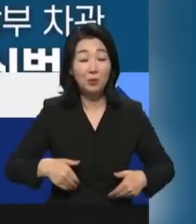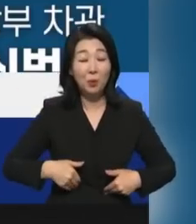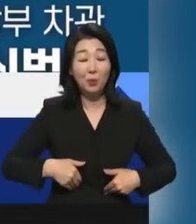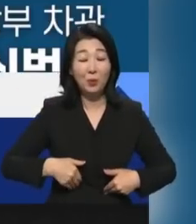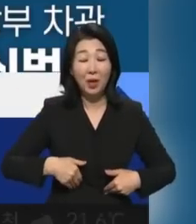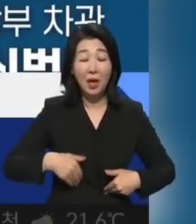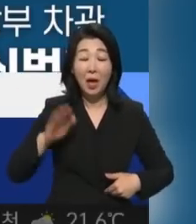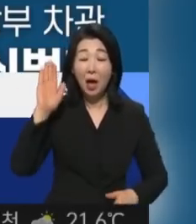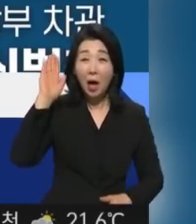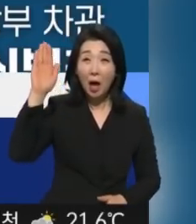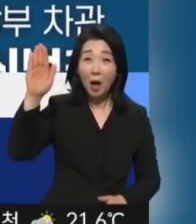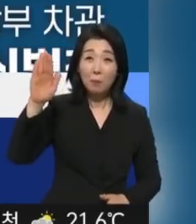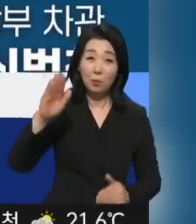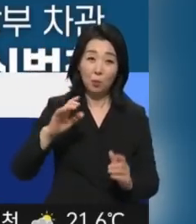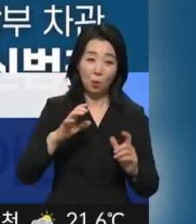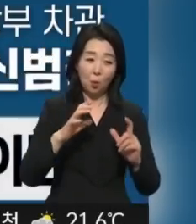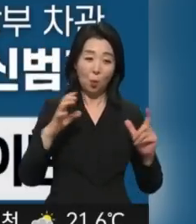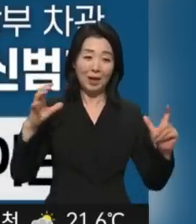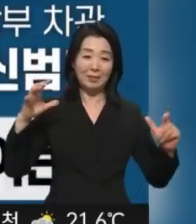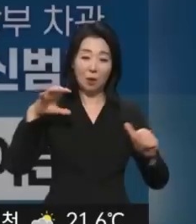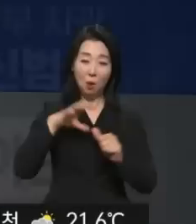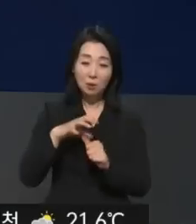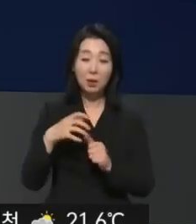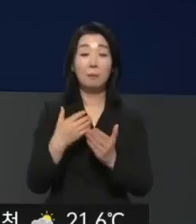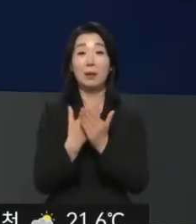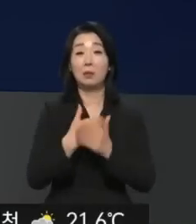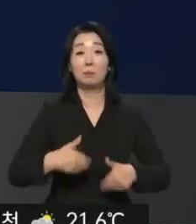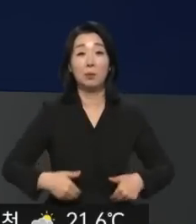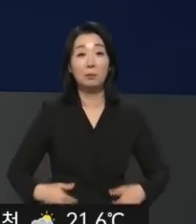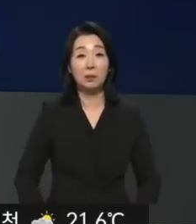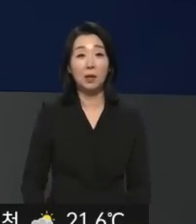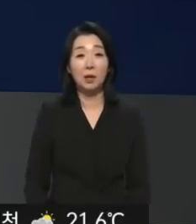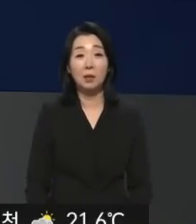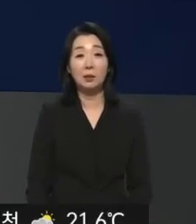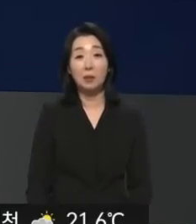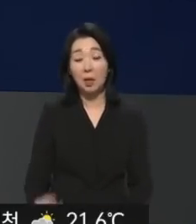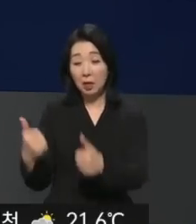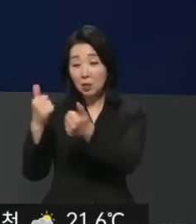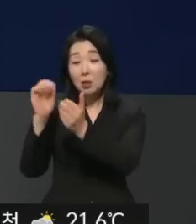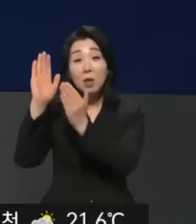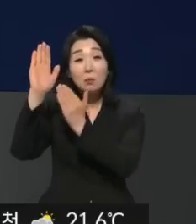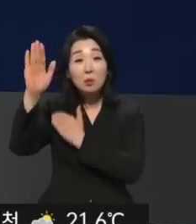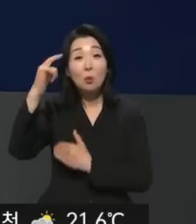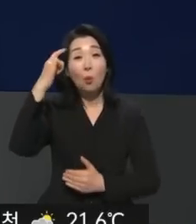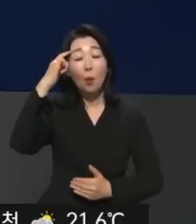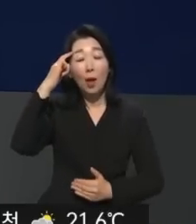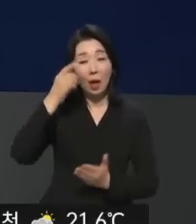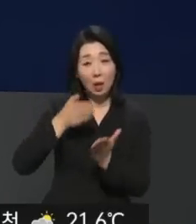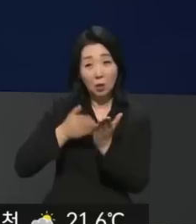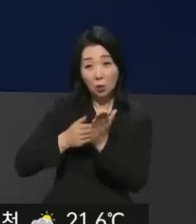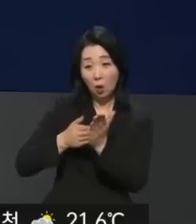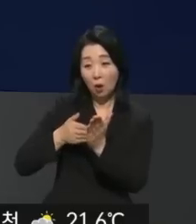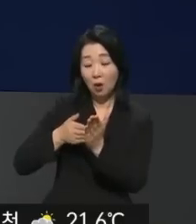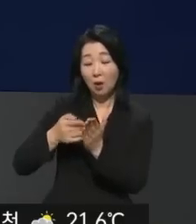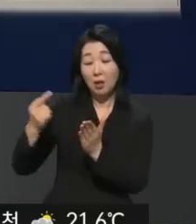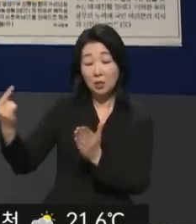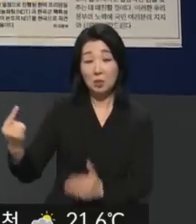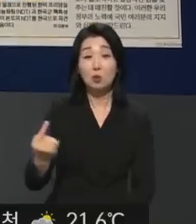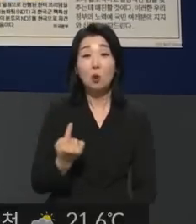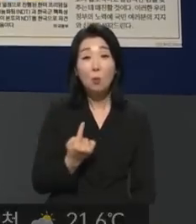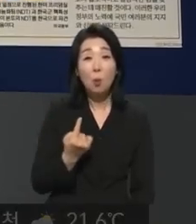억제를 발전시켜 나갈 계획이 있습니다. 한미 정상회담 이후 이렇게 언론에 직접 나서는 정부 고위